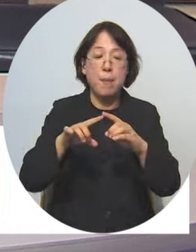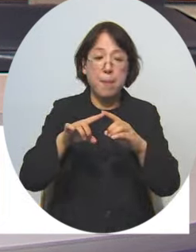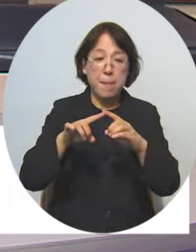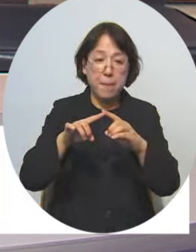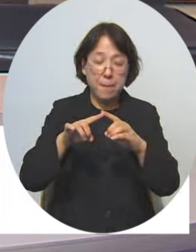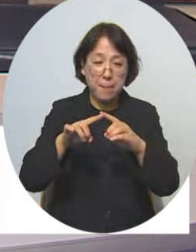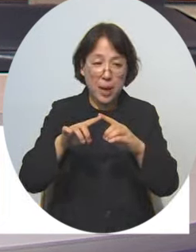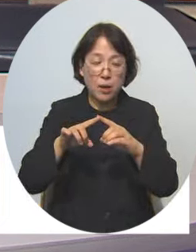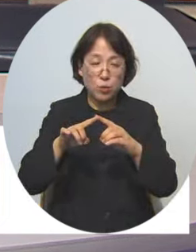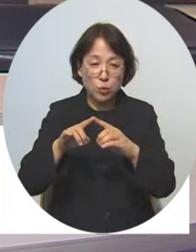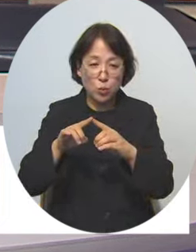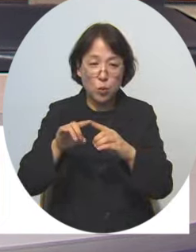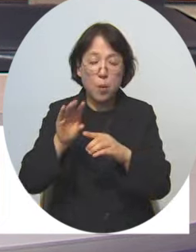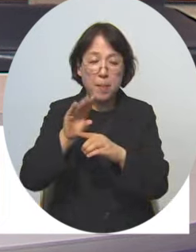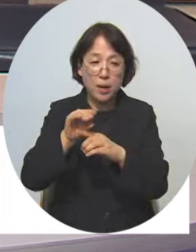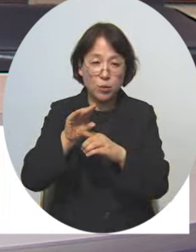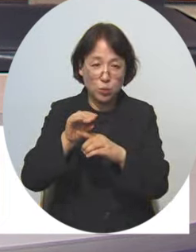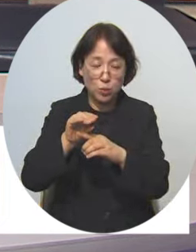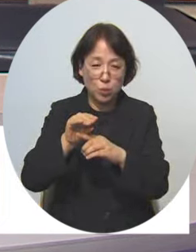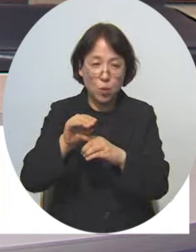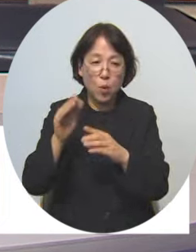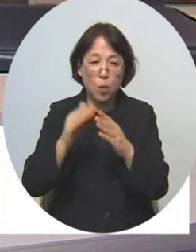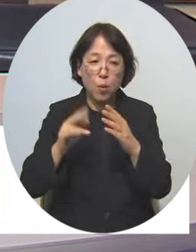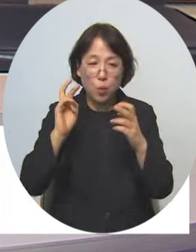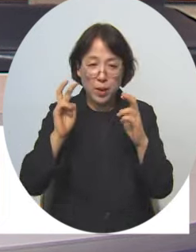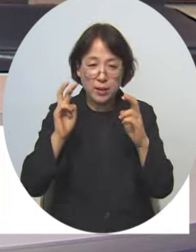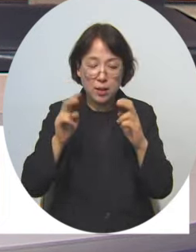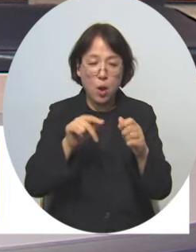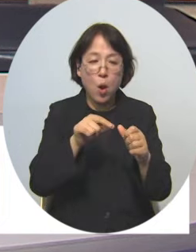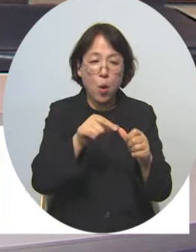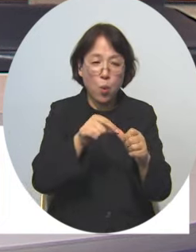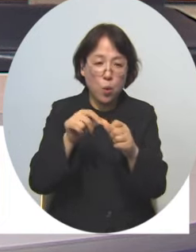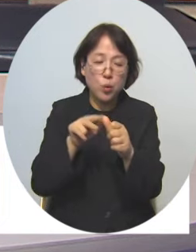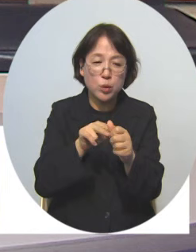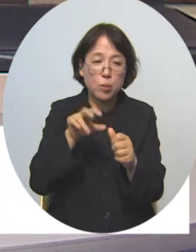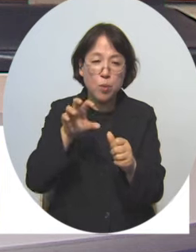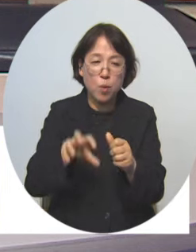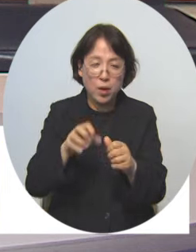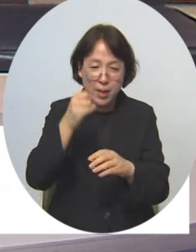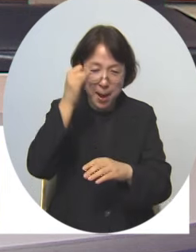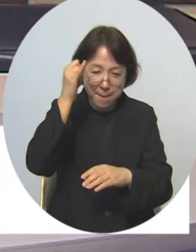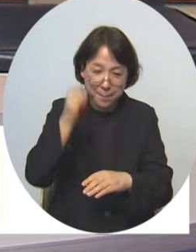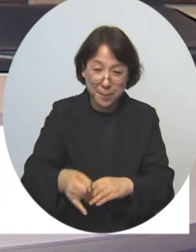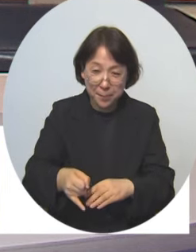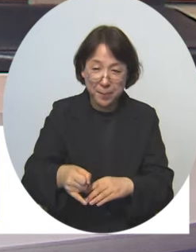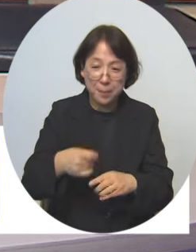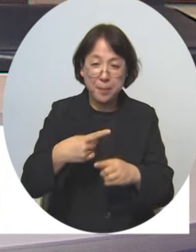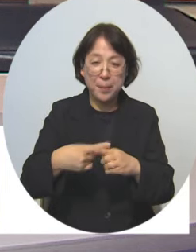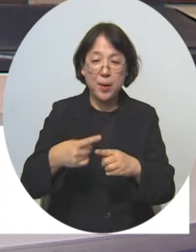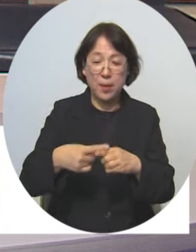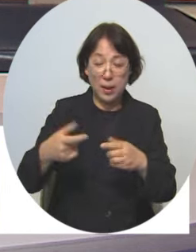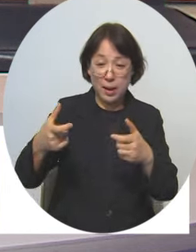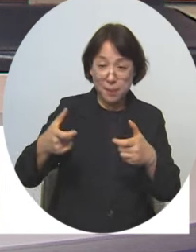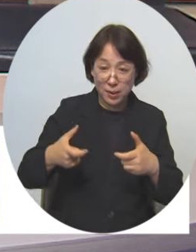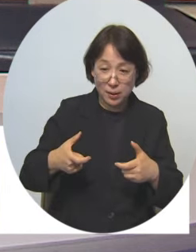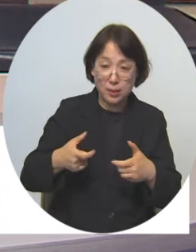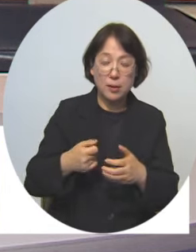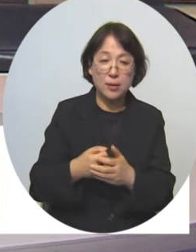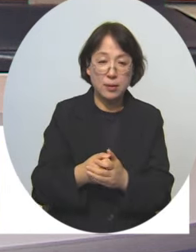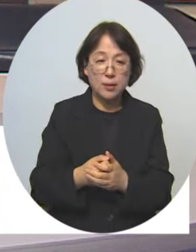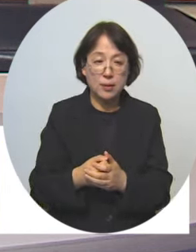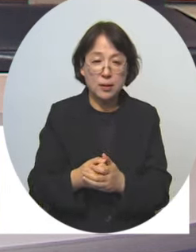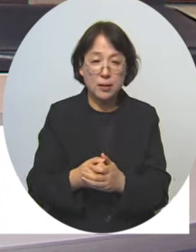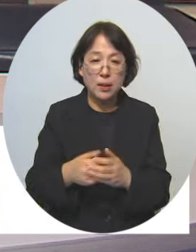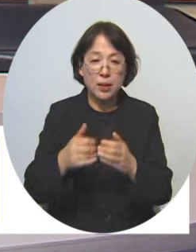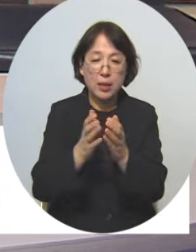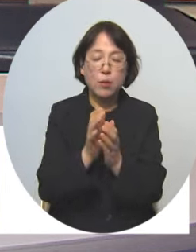한국방송광고진흥공사와 한국고용정보원 두 곳이 최저 등급인 아주 미흡 판정을 받았습니다. 고용정보원에는